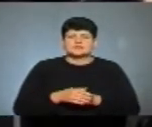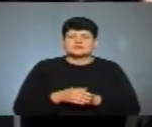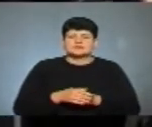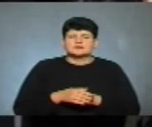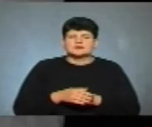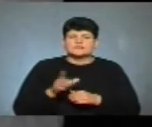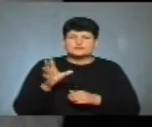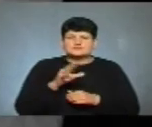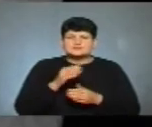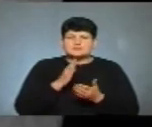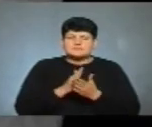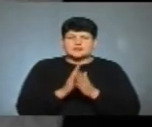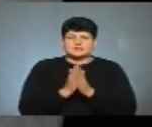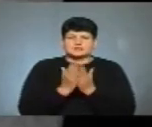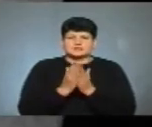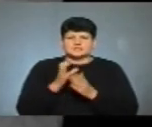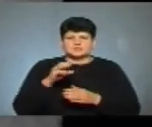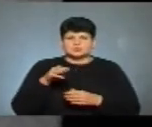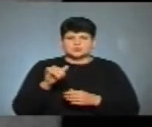мали з собою книги Стуса.